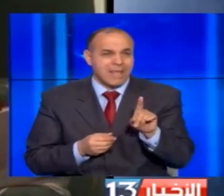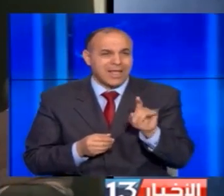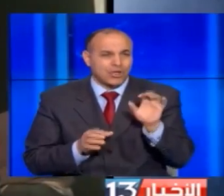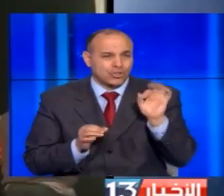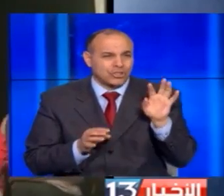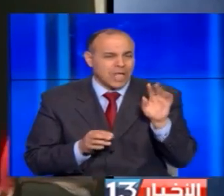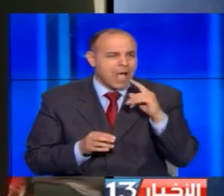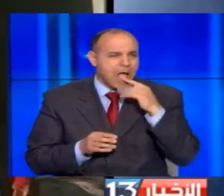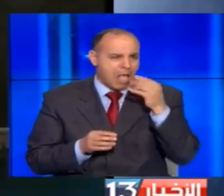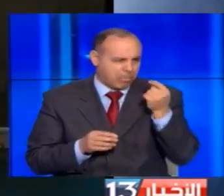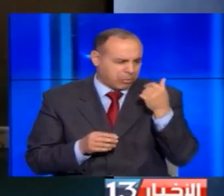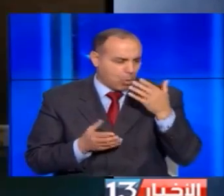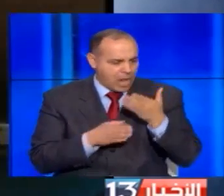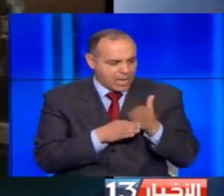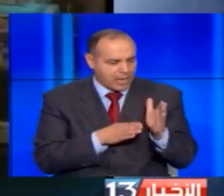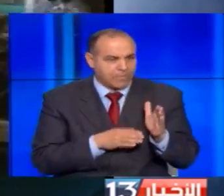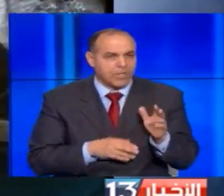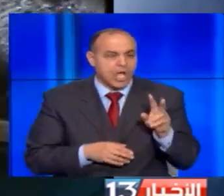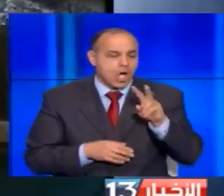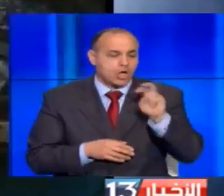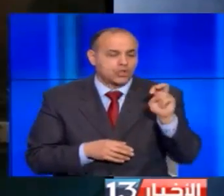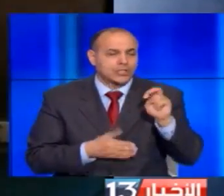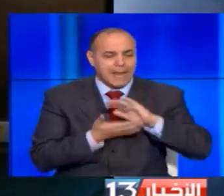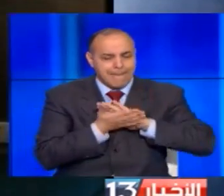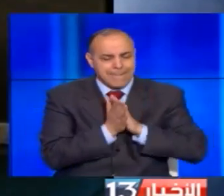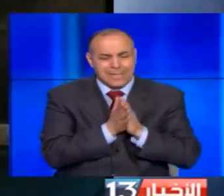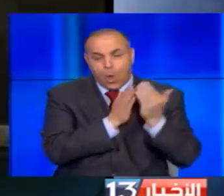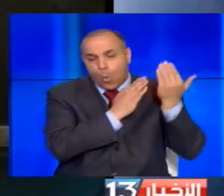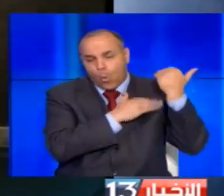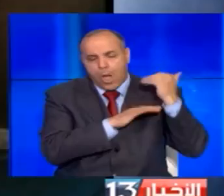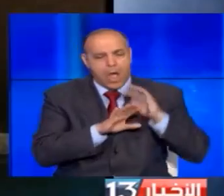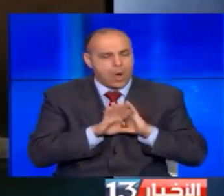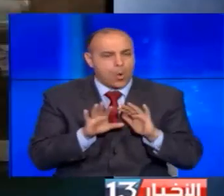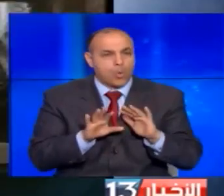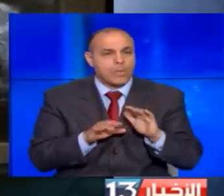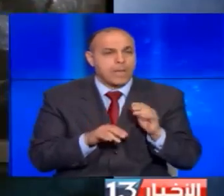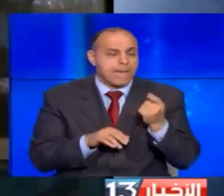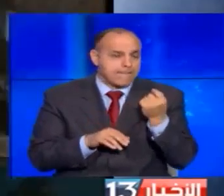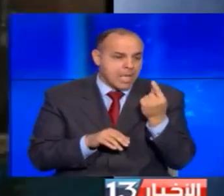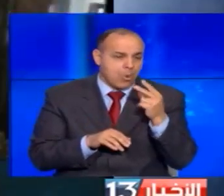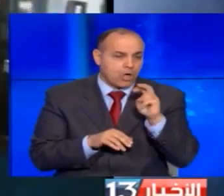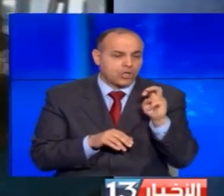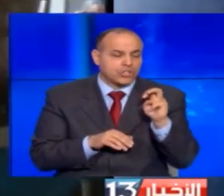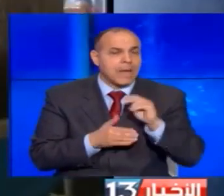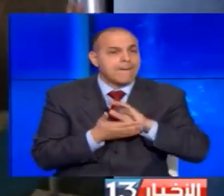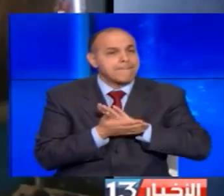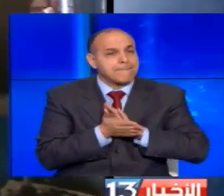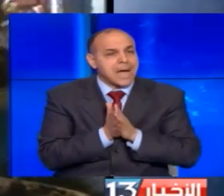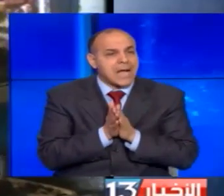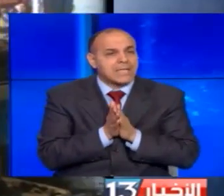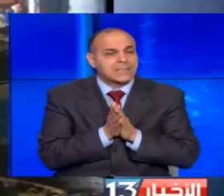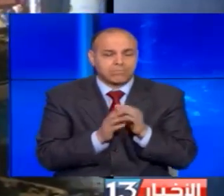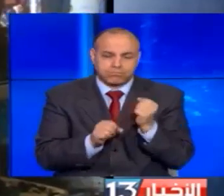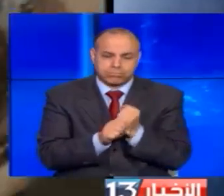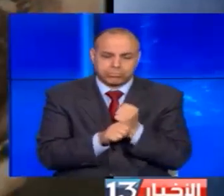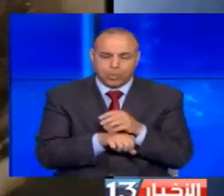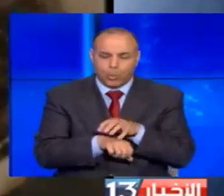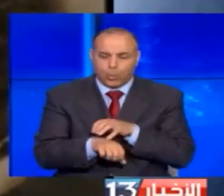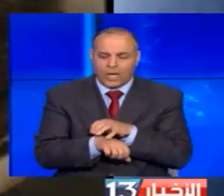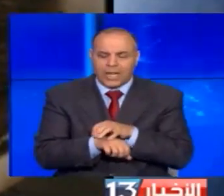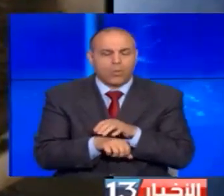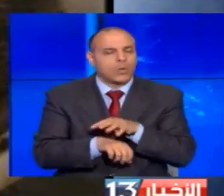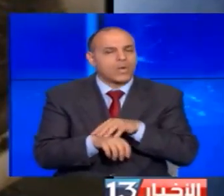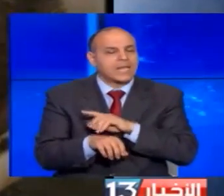تنحى الحموضة كاملة. 20 معصرة تقليدية فقط من جملة 120 معصرة تم تشغيلها بولاية